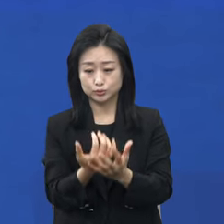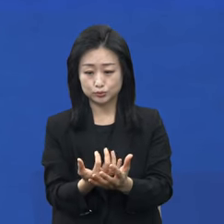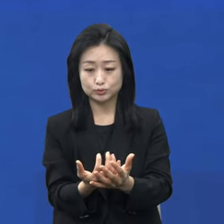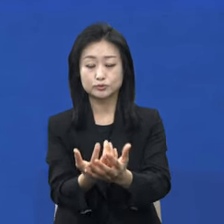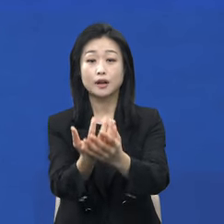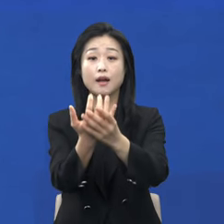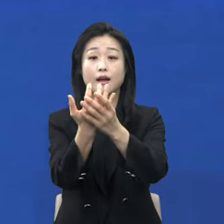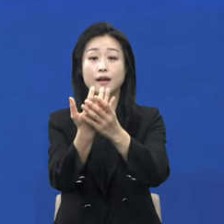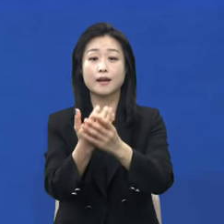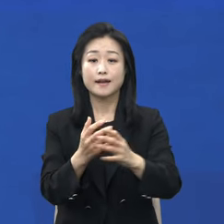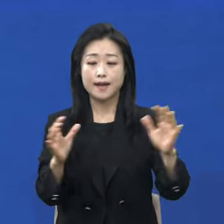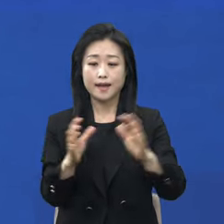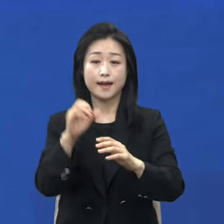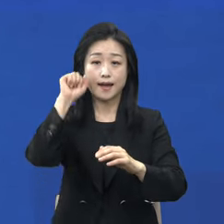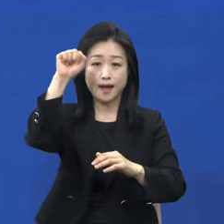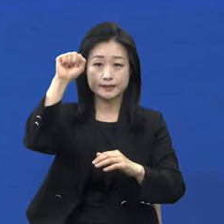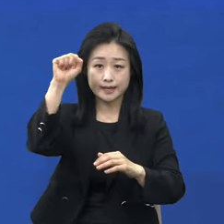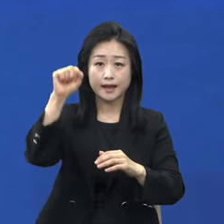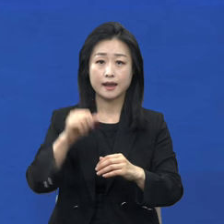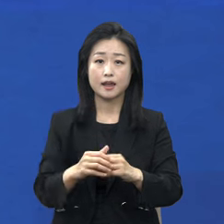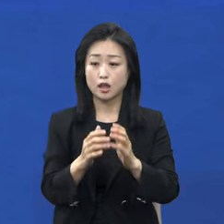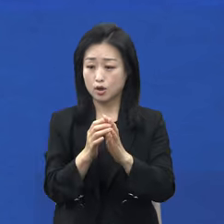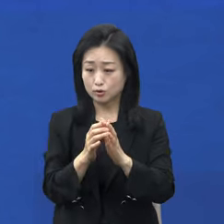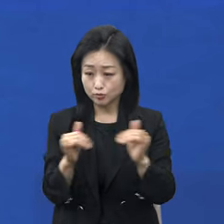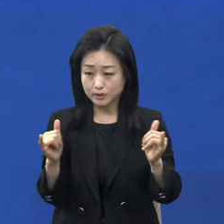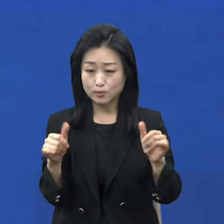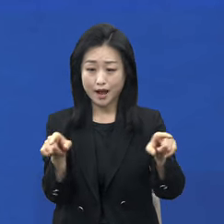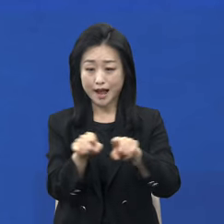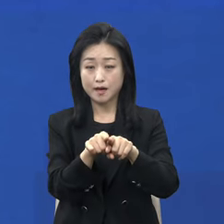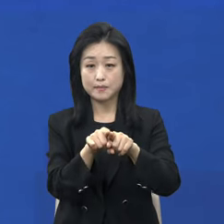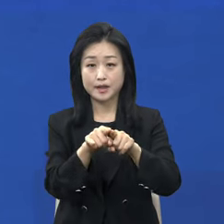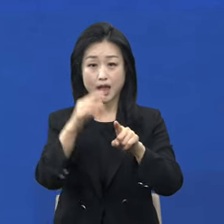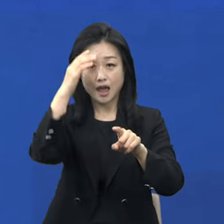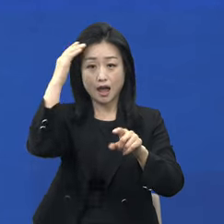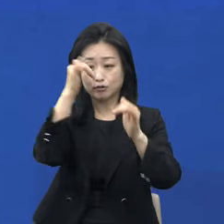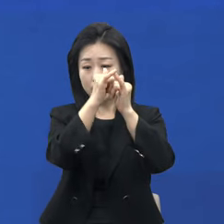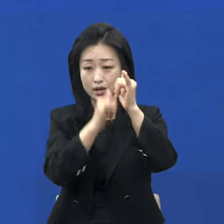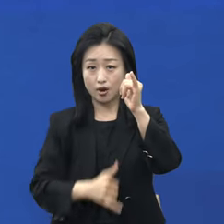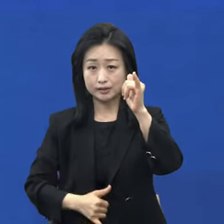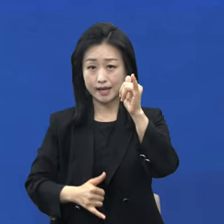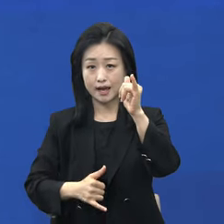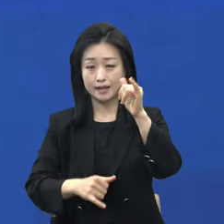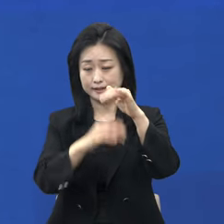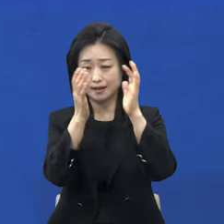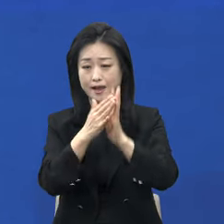국민과 함께 해온 대한민국 역사가 부정당하고 있습니다.